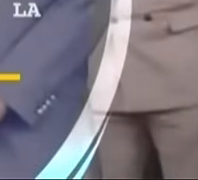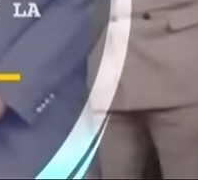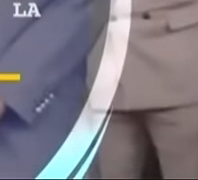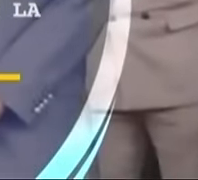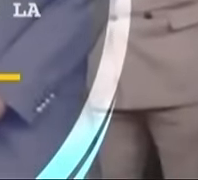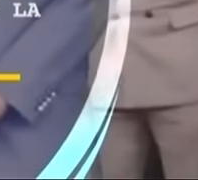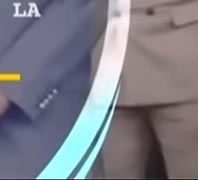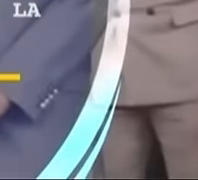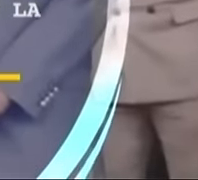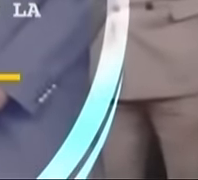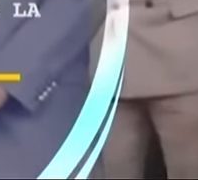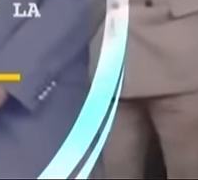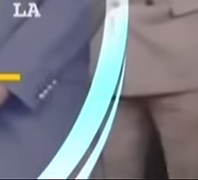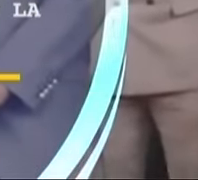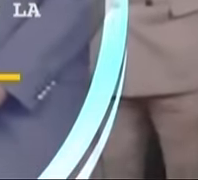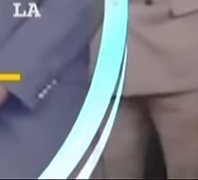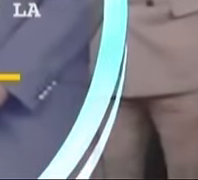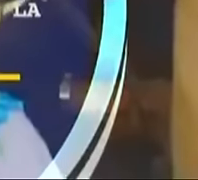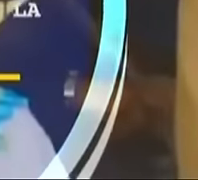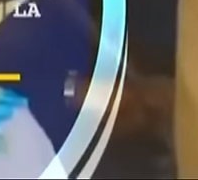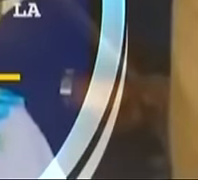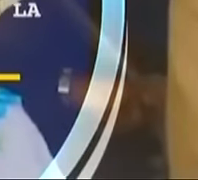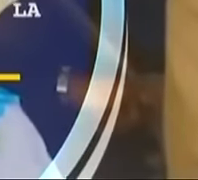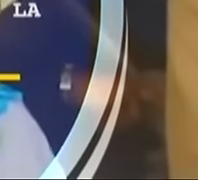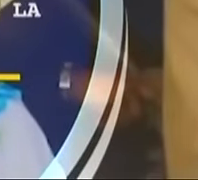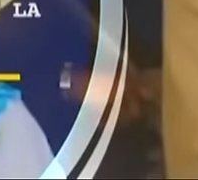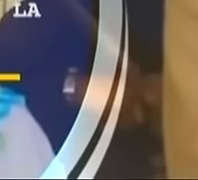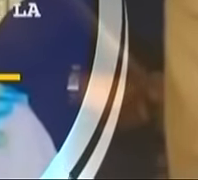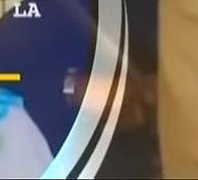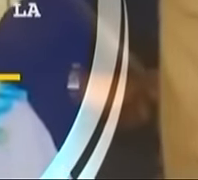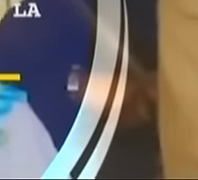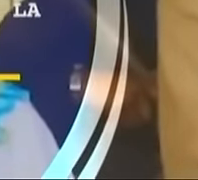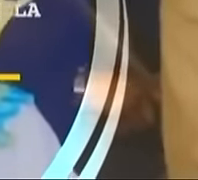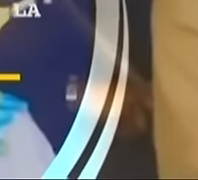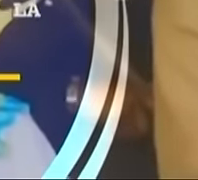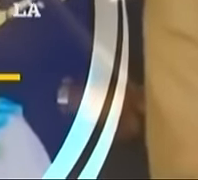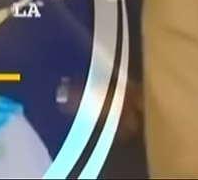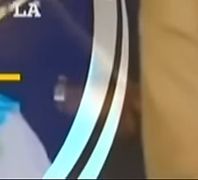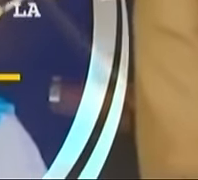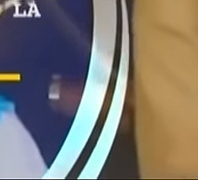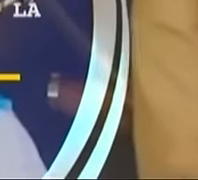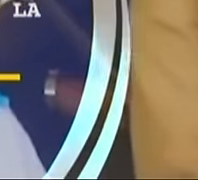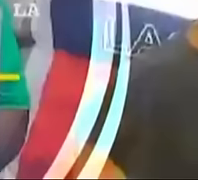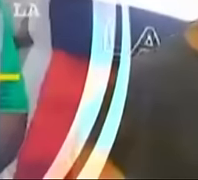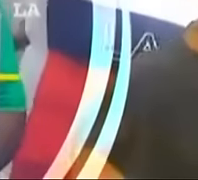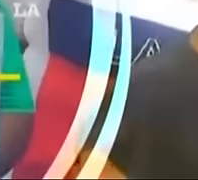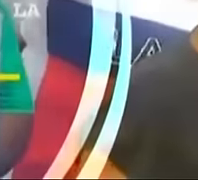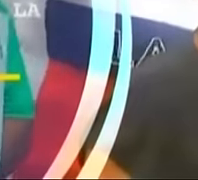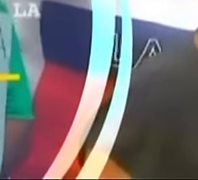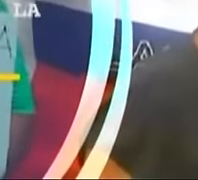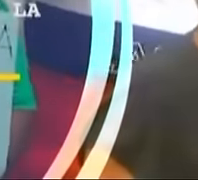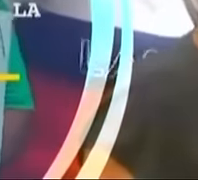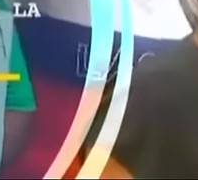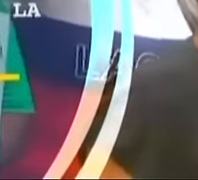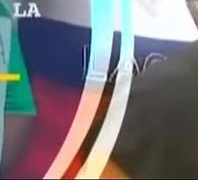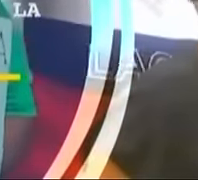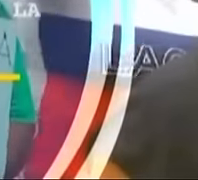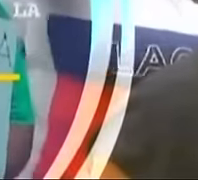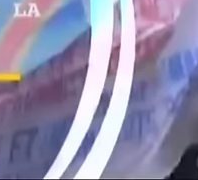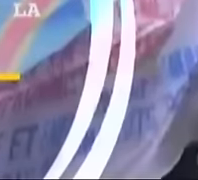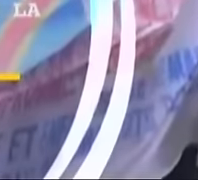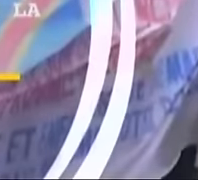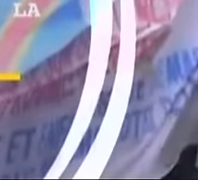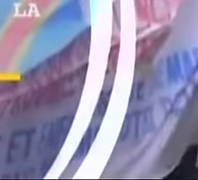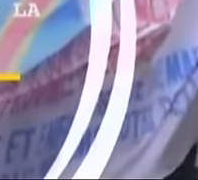une journée de prière pour la paix, la sécurité et la solidarité en faveur des compatriotes de la partie est de la RDC.